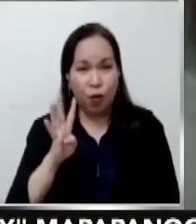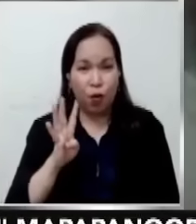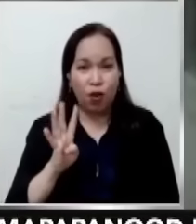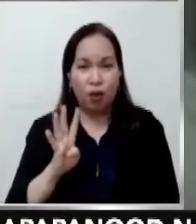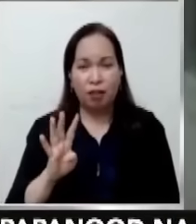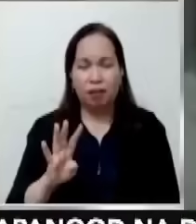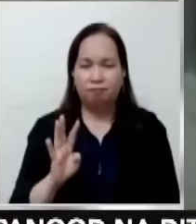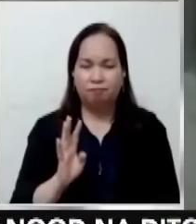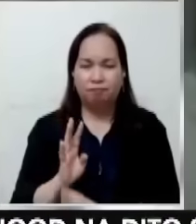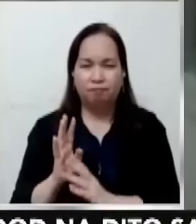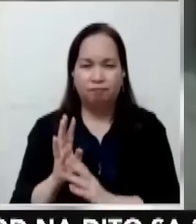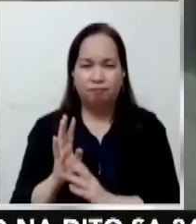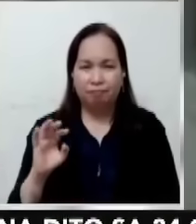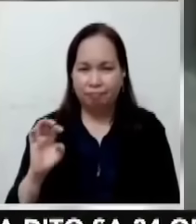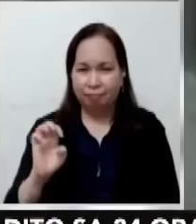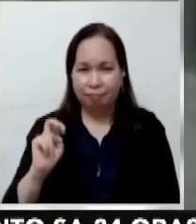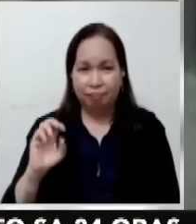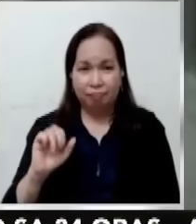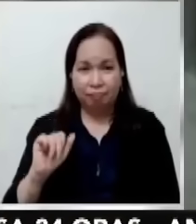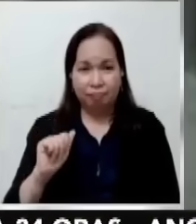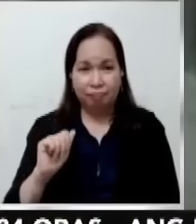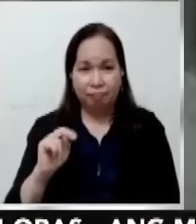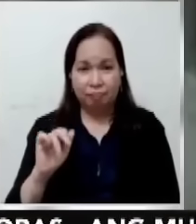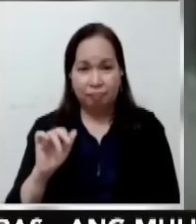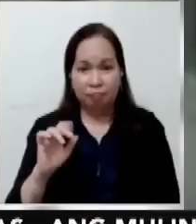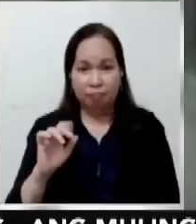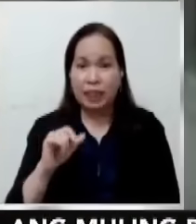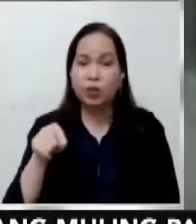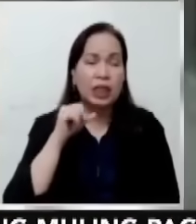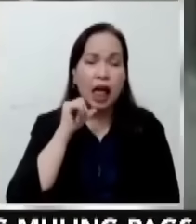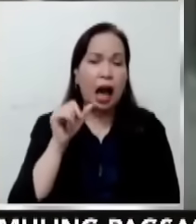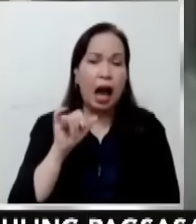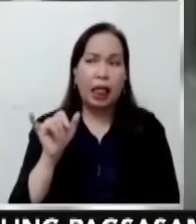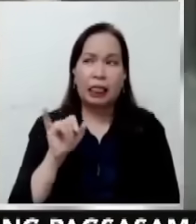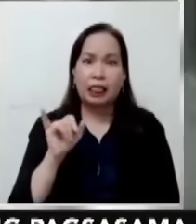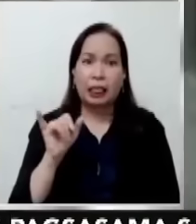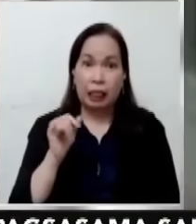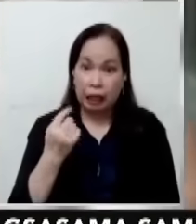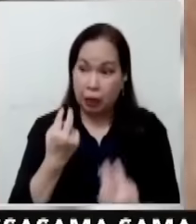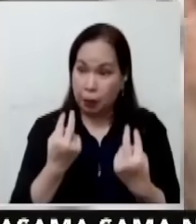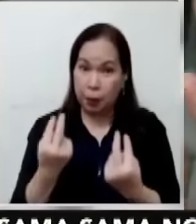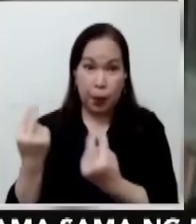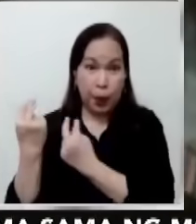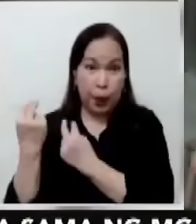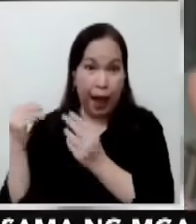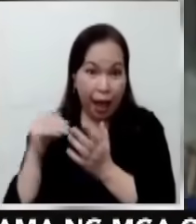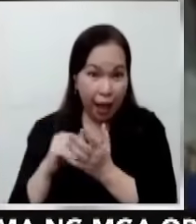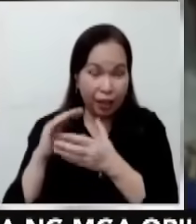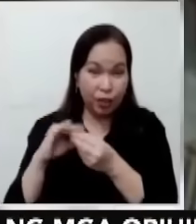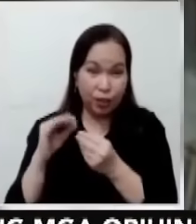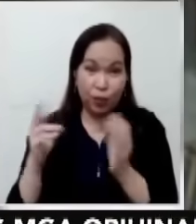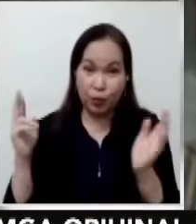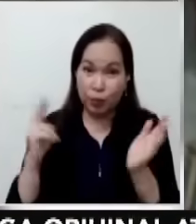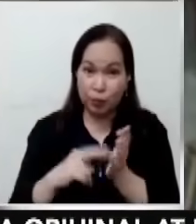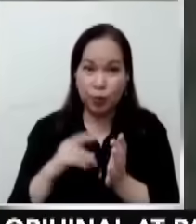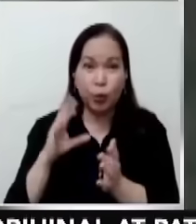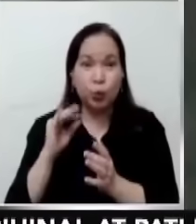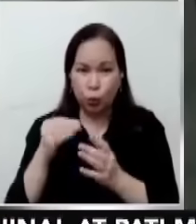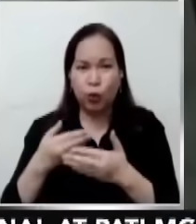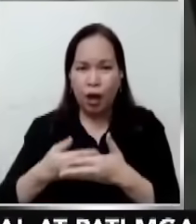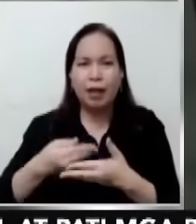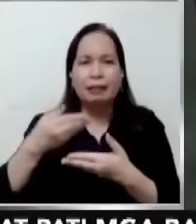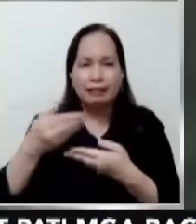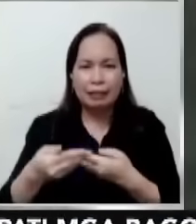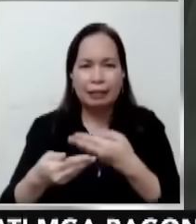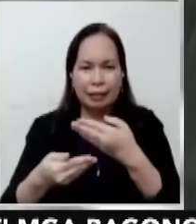is not a remake of Encantadia. It's a sequel at yung mga karakter ay minahal talaga ng mga tao.